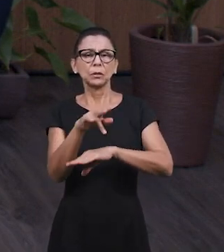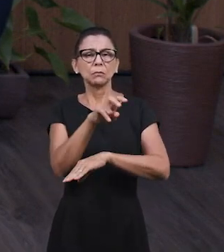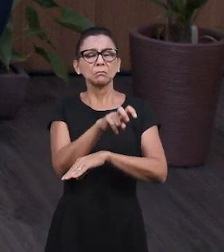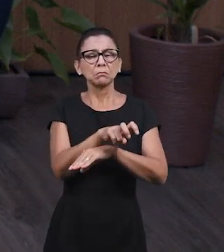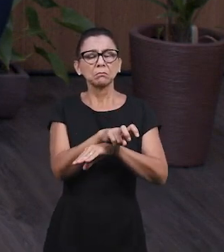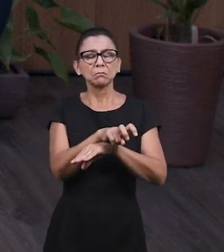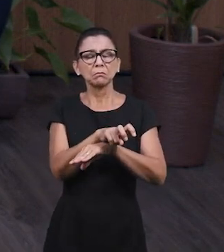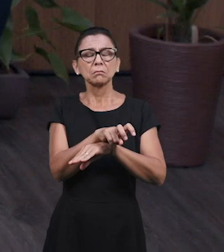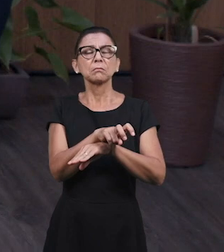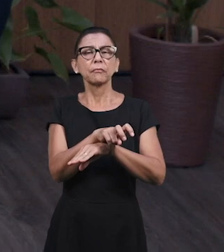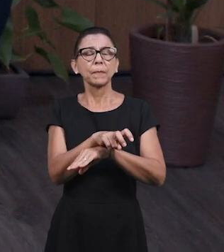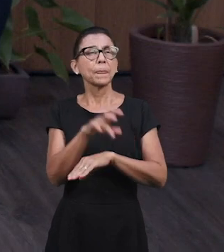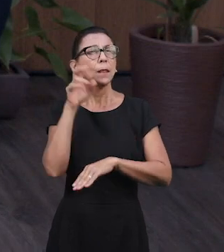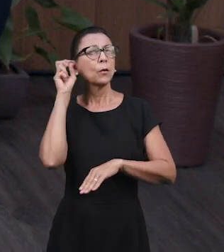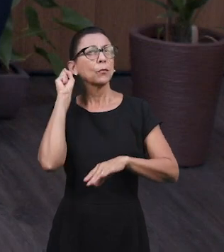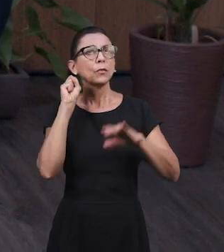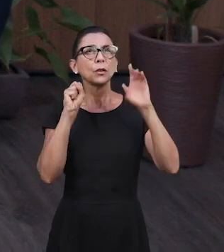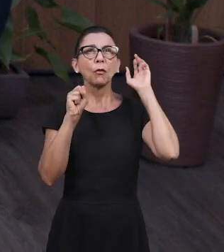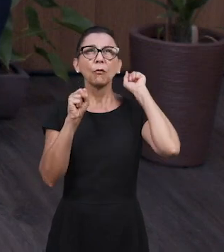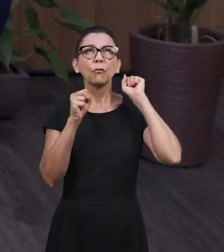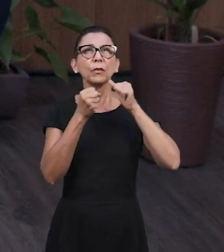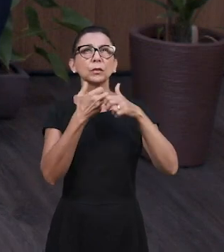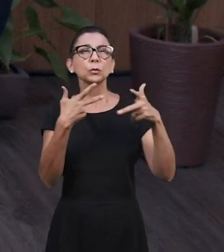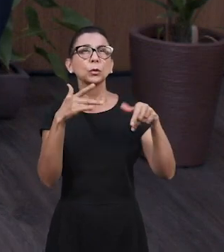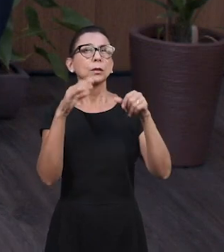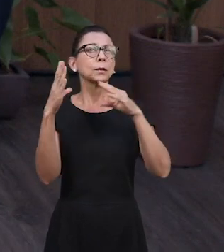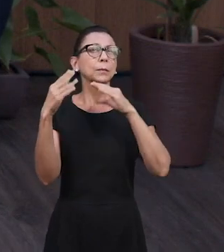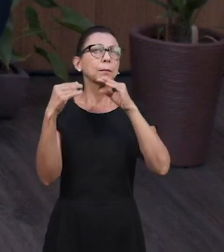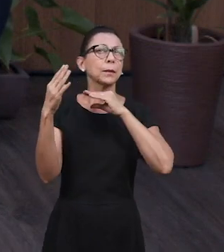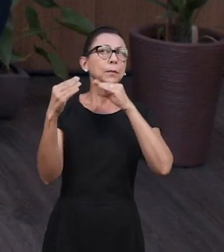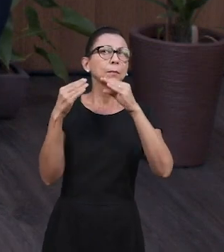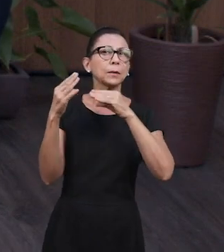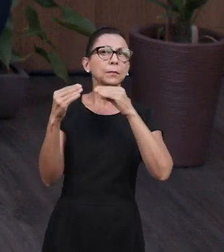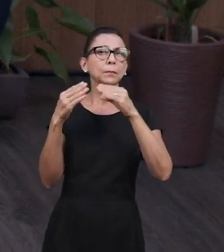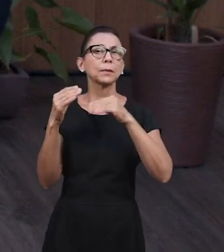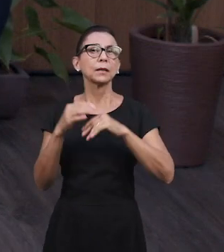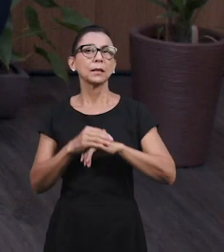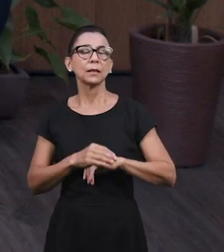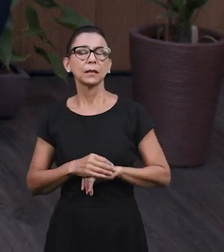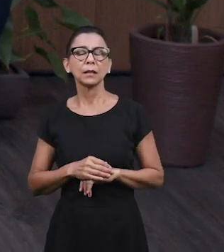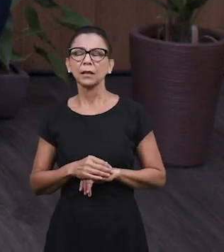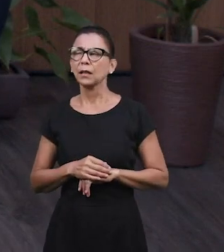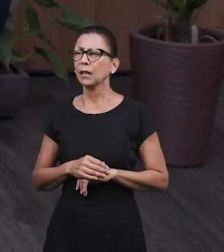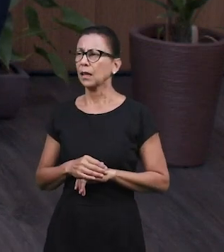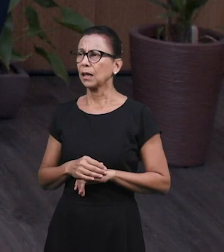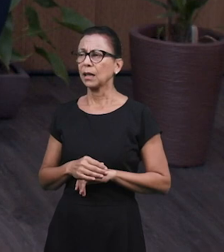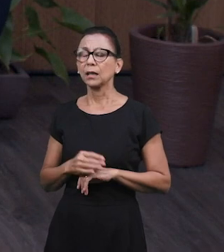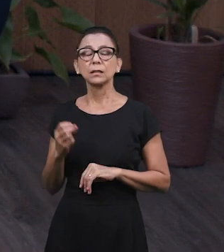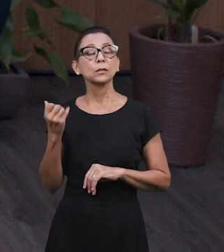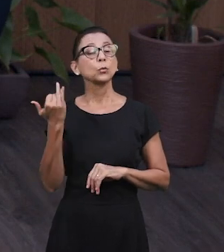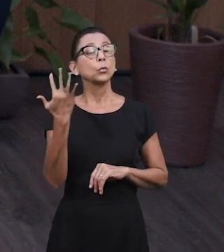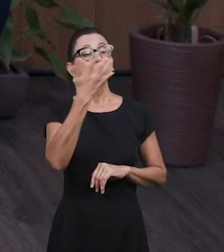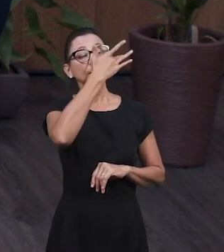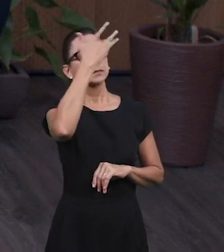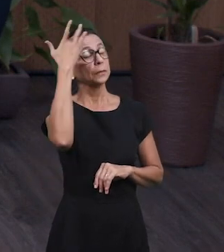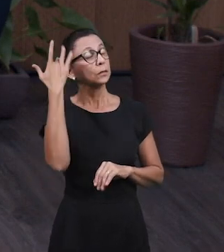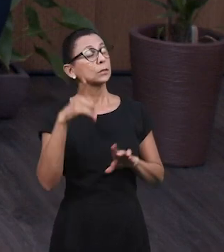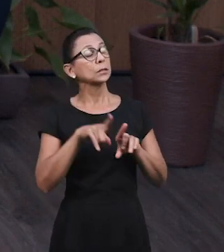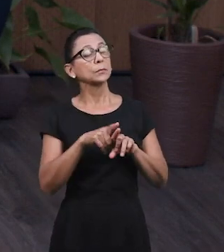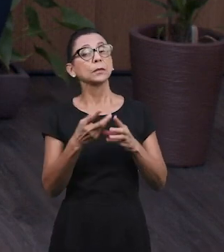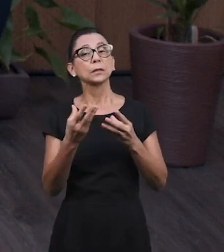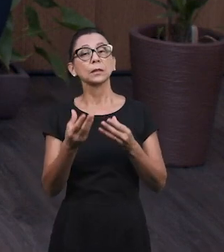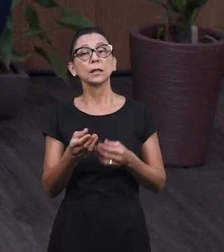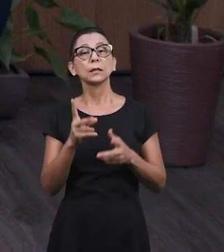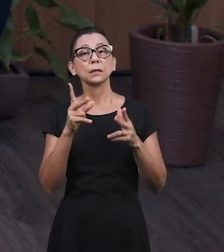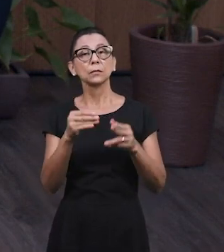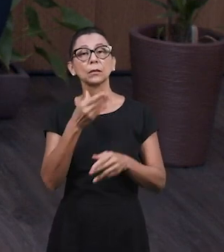était à côté du chemin, il entendait ce qui se passait dans le chemin, les conversations. Et combien